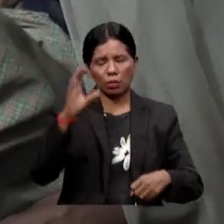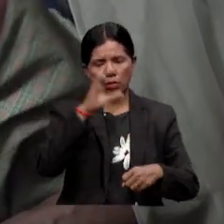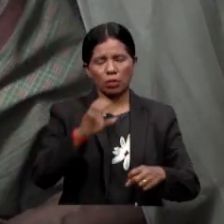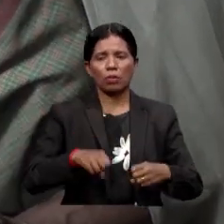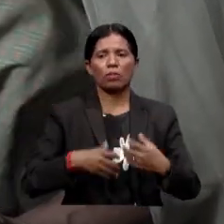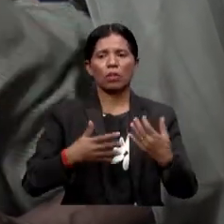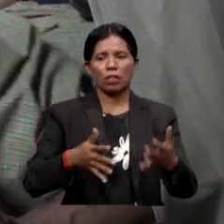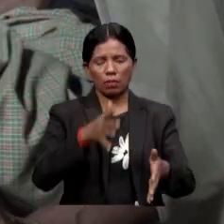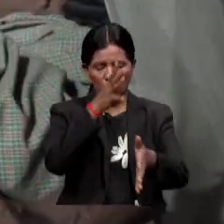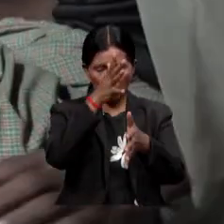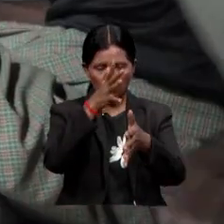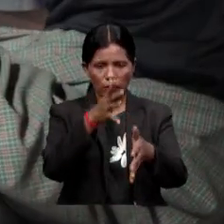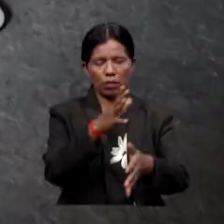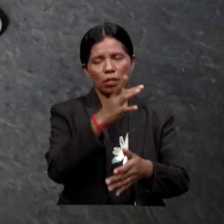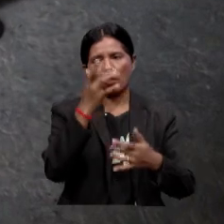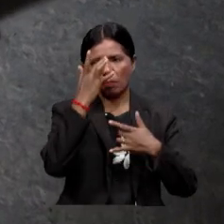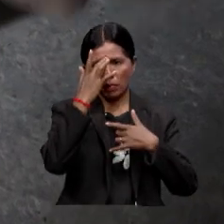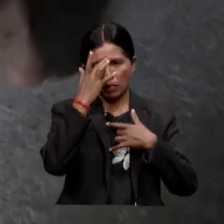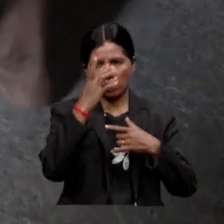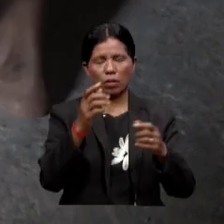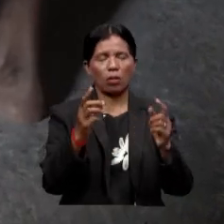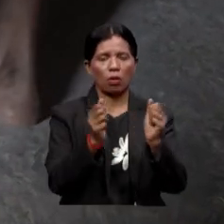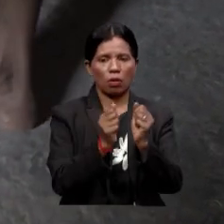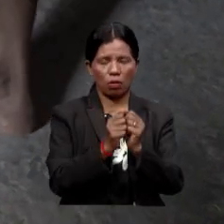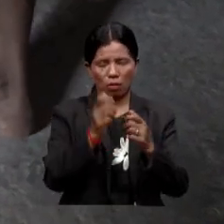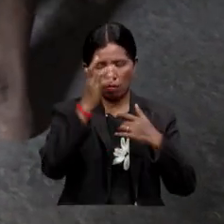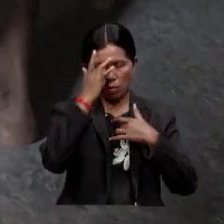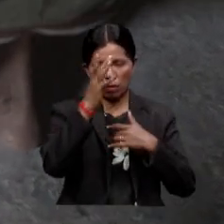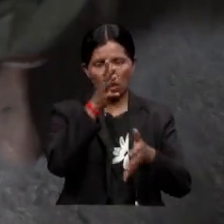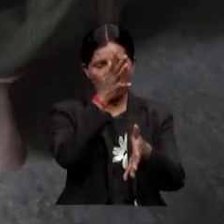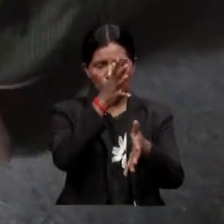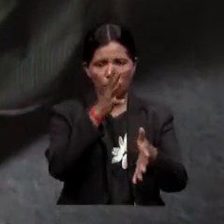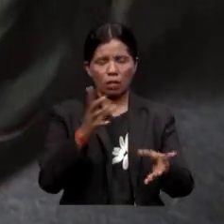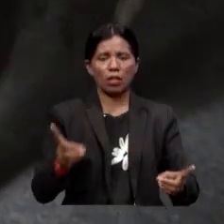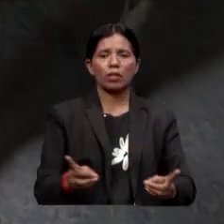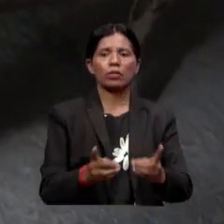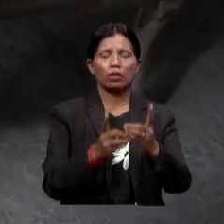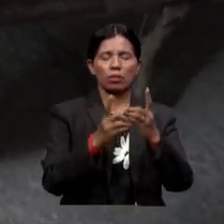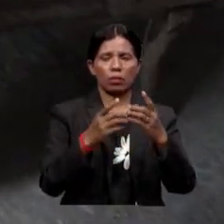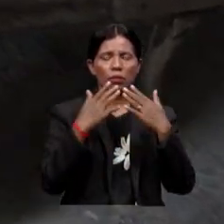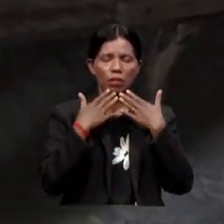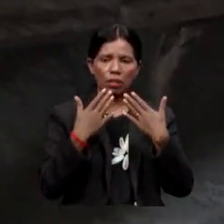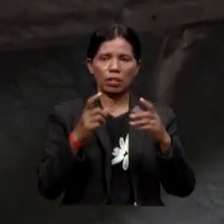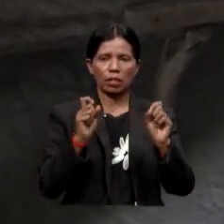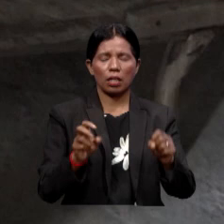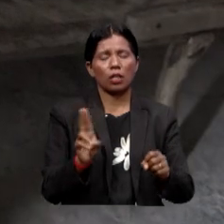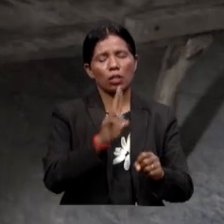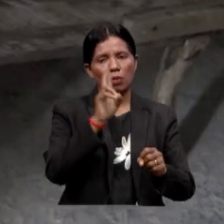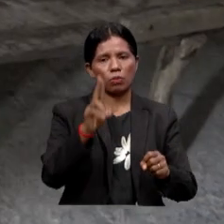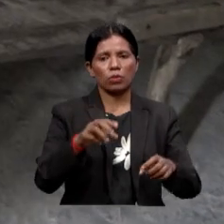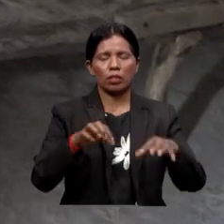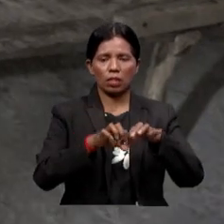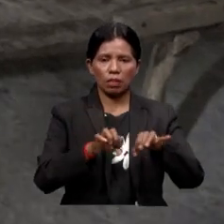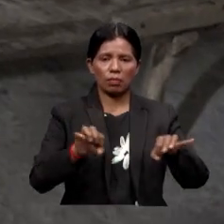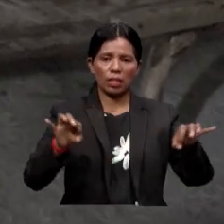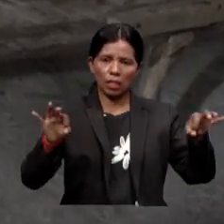ba avo Mateus ne moras refere, ho moras ne be avo Mateus sofre. Obrigado, tem que usar cateter